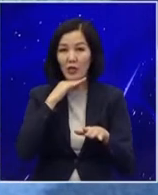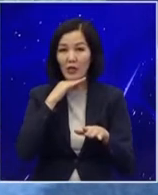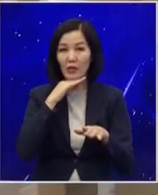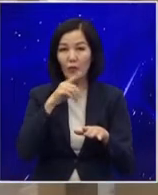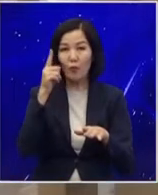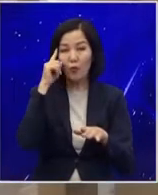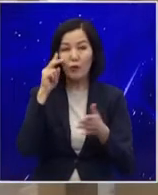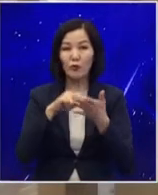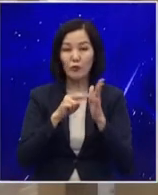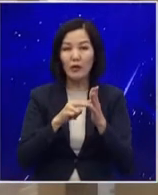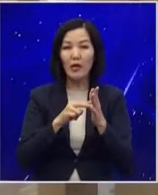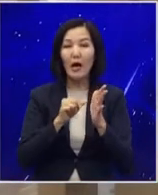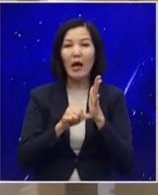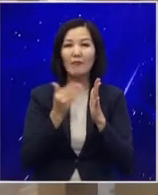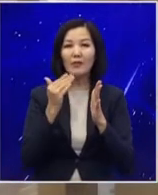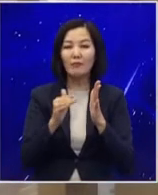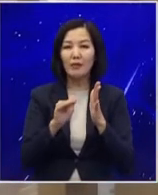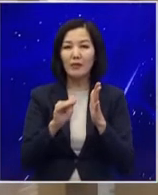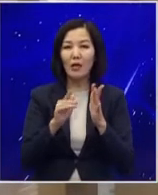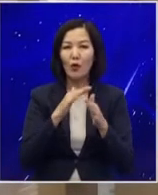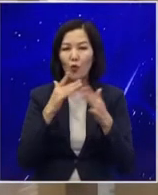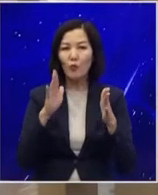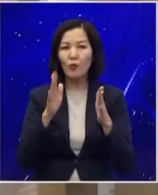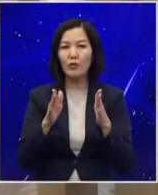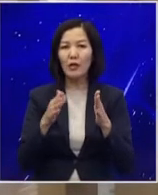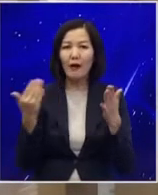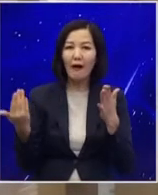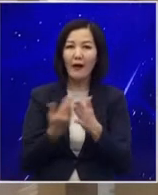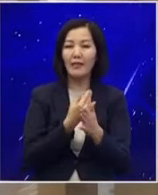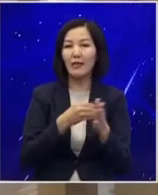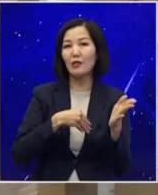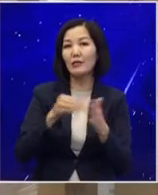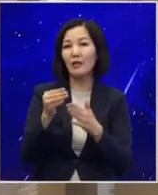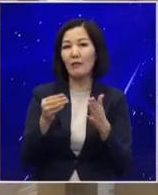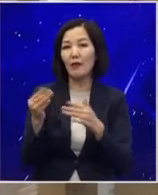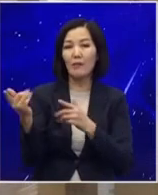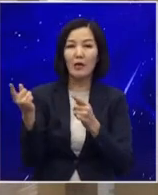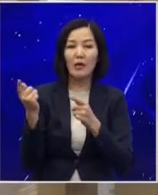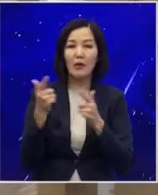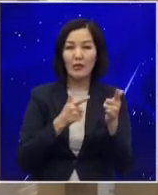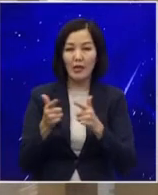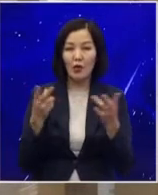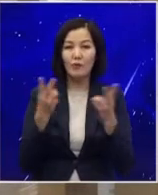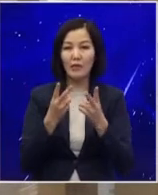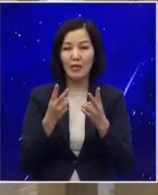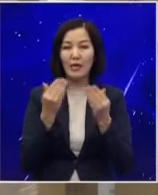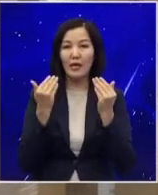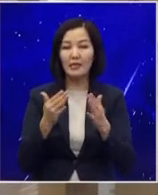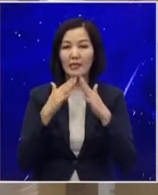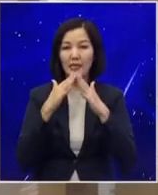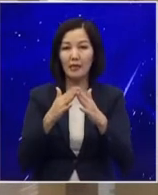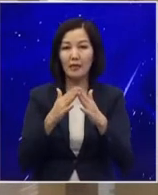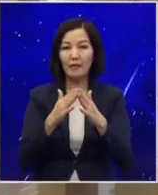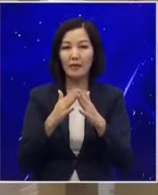60 мыңнан асып кетіп жатса, онда тағы да қайтадан орны толтырылып тұрады. Дәрі-дәрмектің қазіргі келіп тұрған складымыз